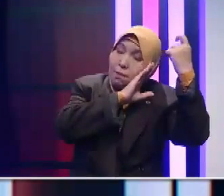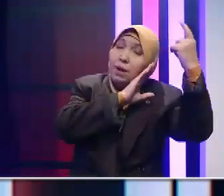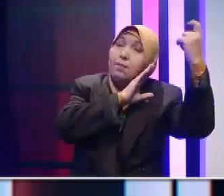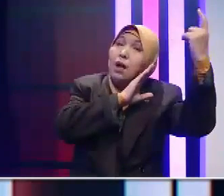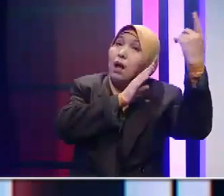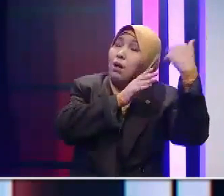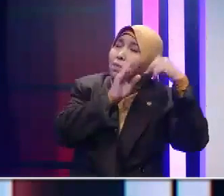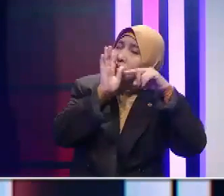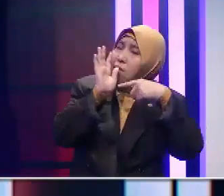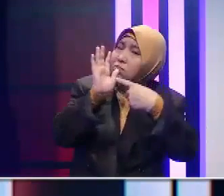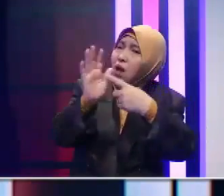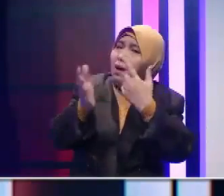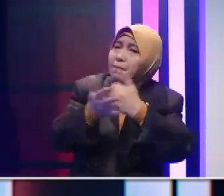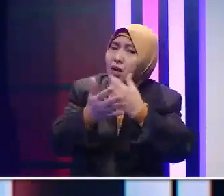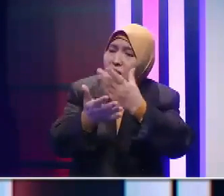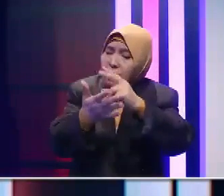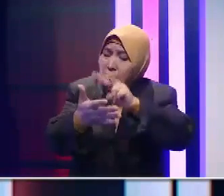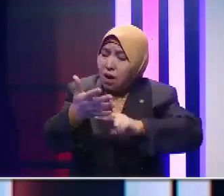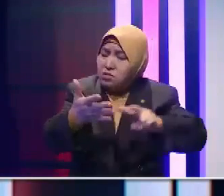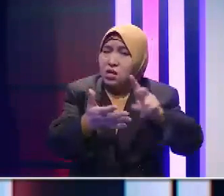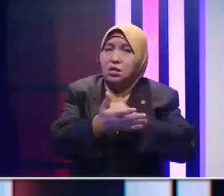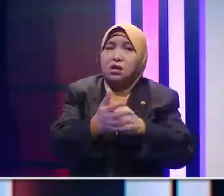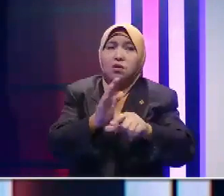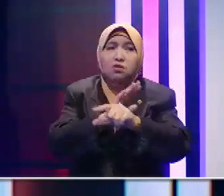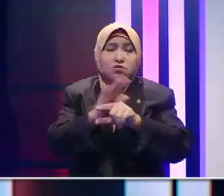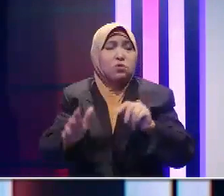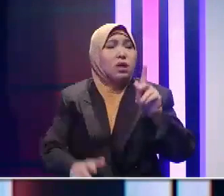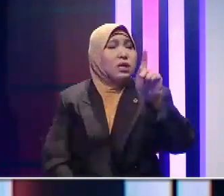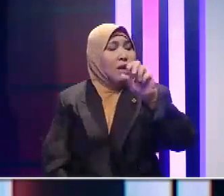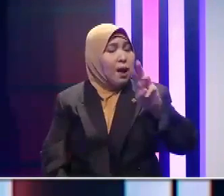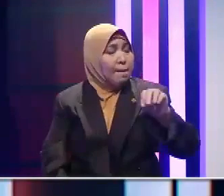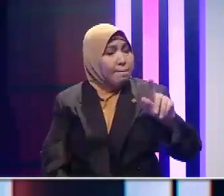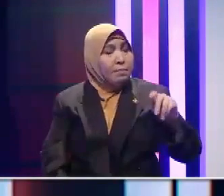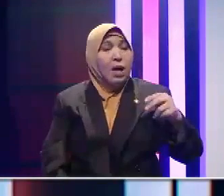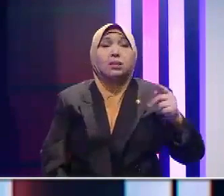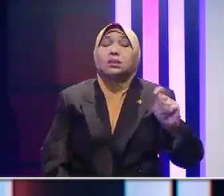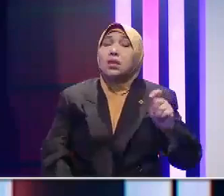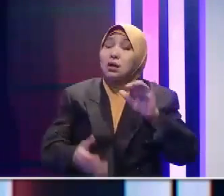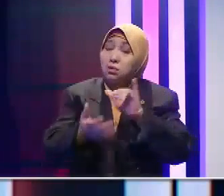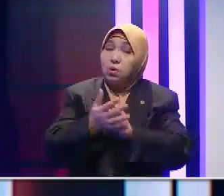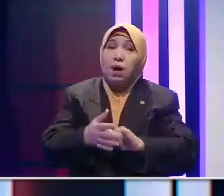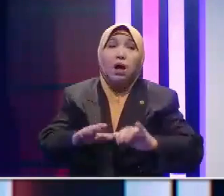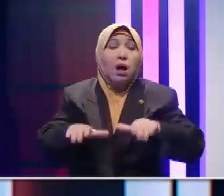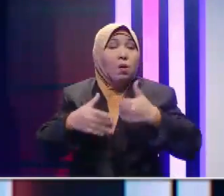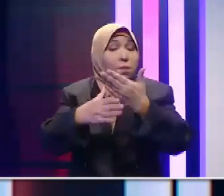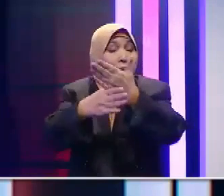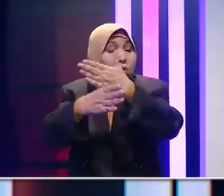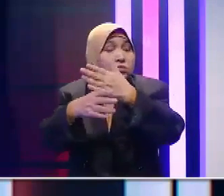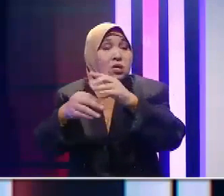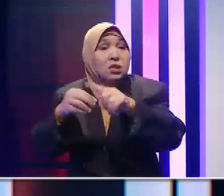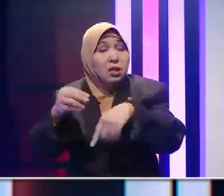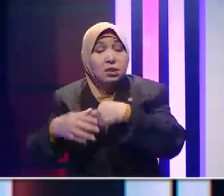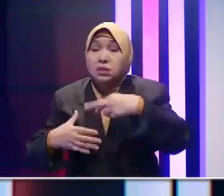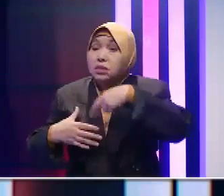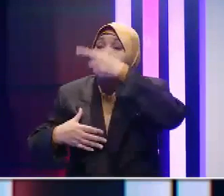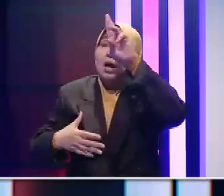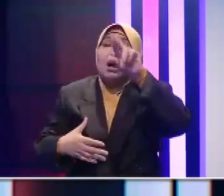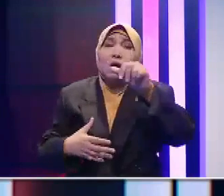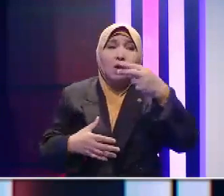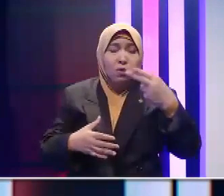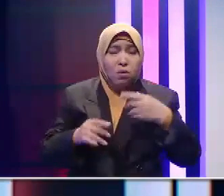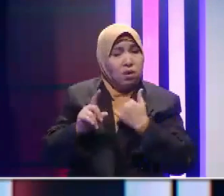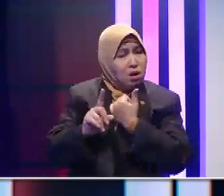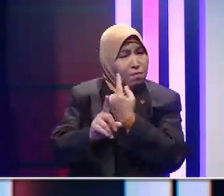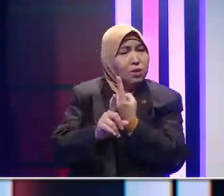yang pengajaran daripada apa yang dibaca daripada Suratul Qiyamah. Yang keduanya, bagaimana beliau berkongsi mengenai tentang roh tu tadi. Betul juga,